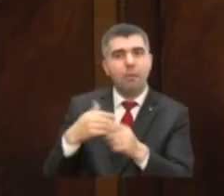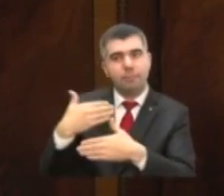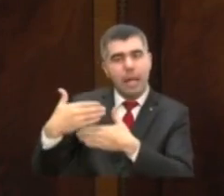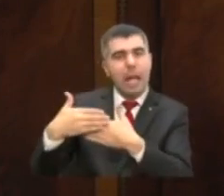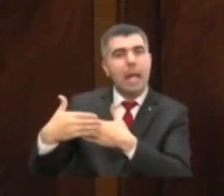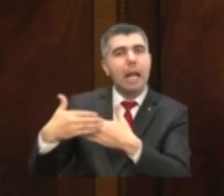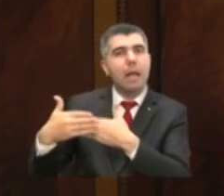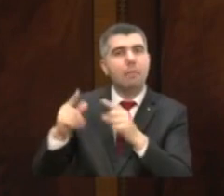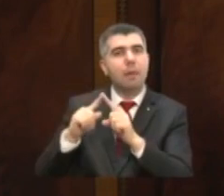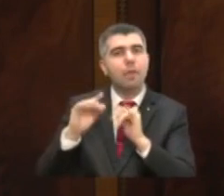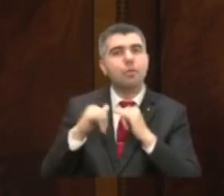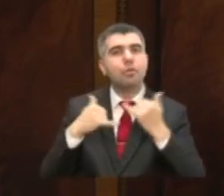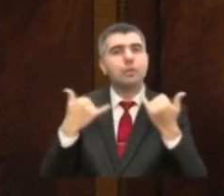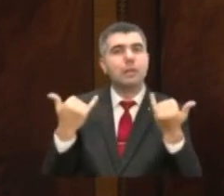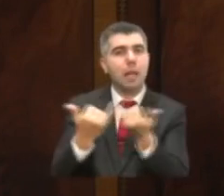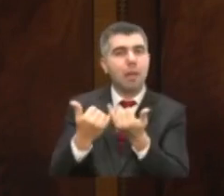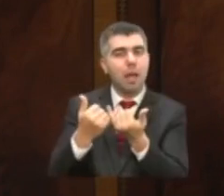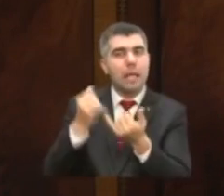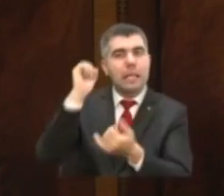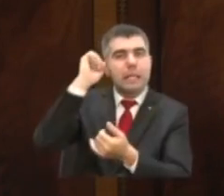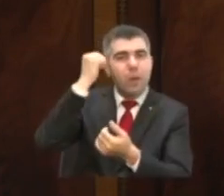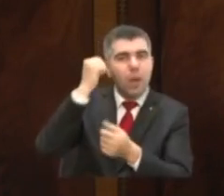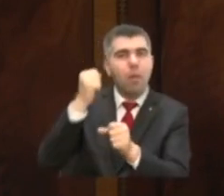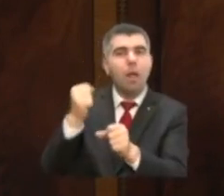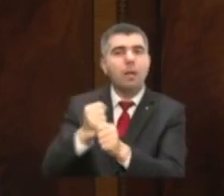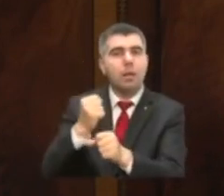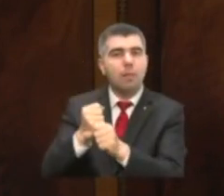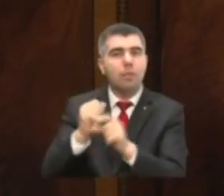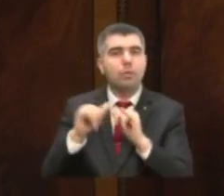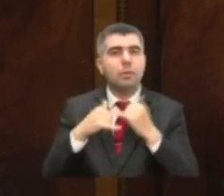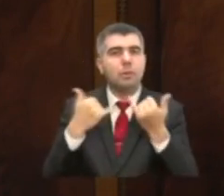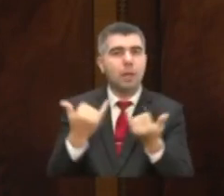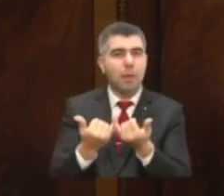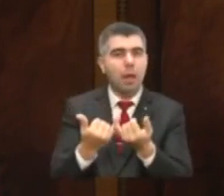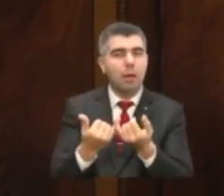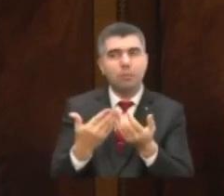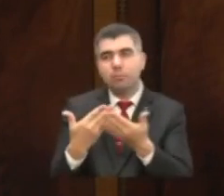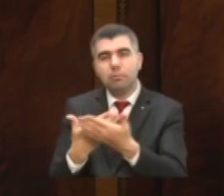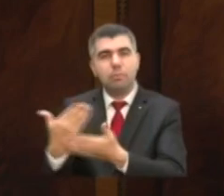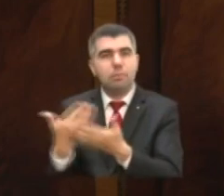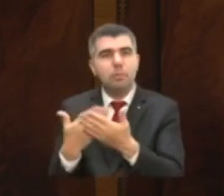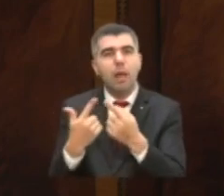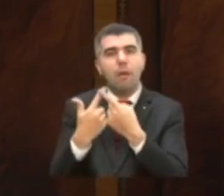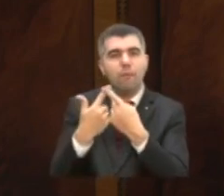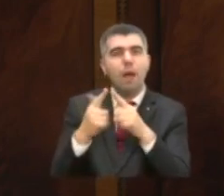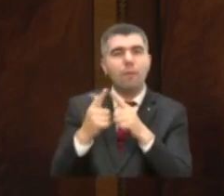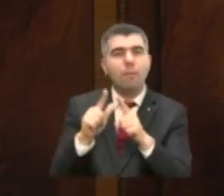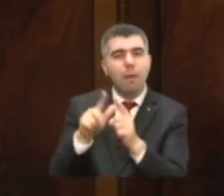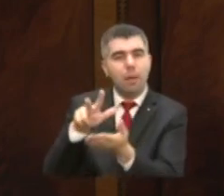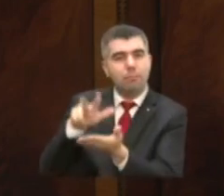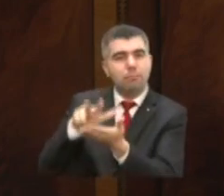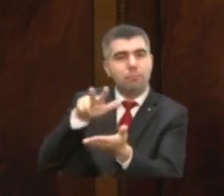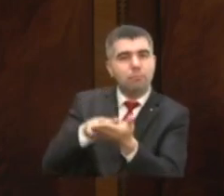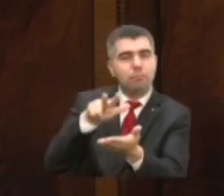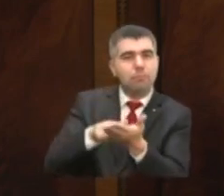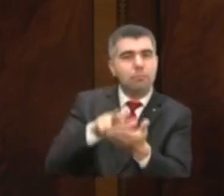اللقاء الوطني للتكوين والتشغيل، واللي غادي يكون هو غادي صدق على عدد من الأمور الموجودة في